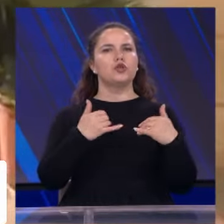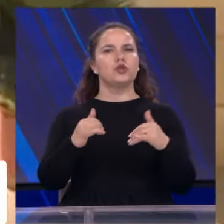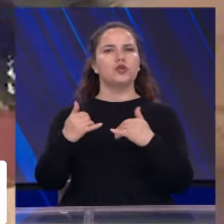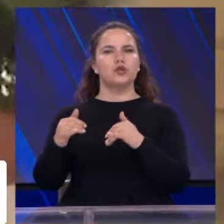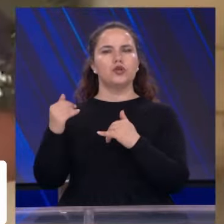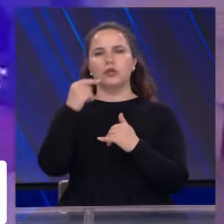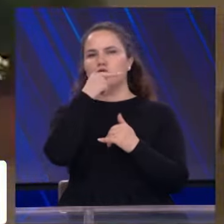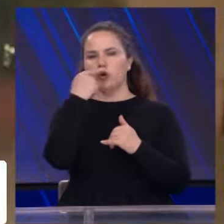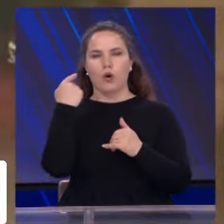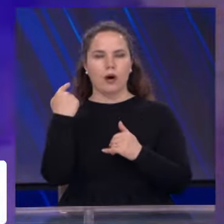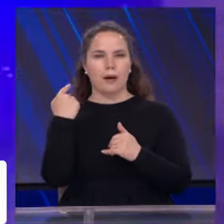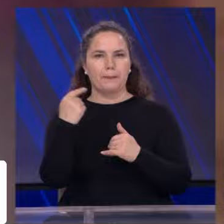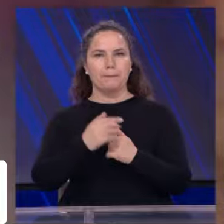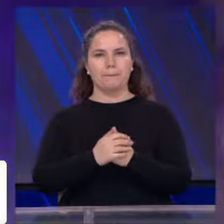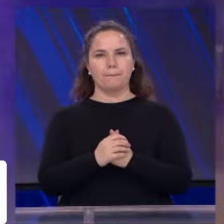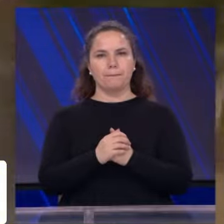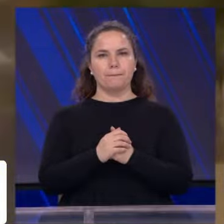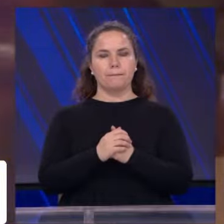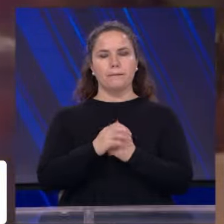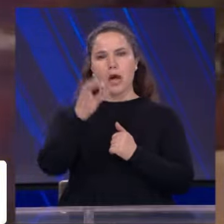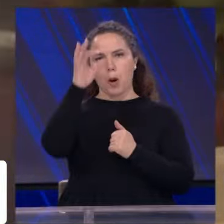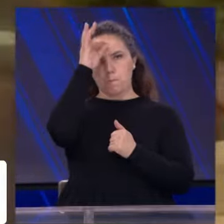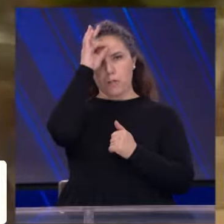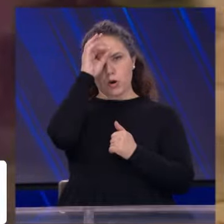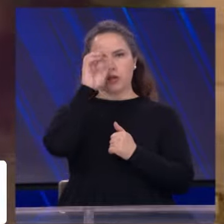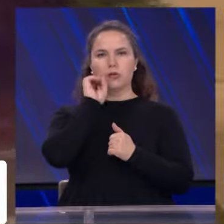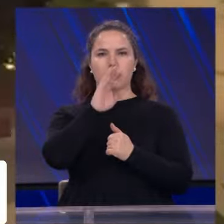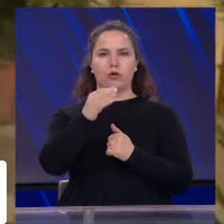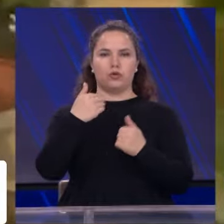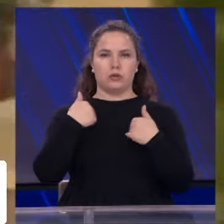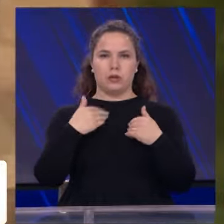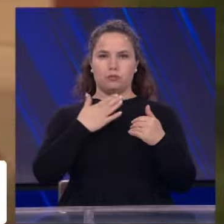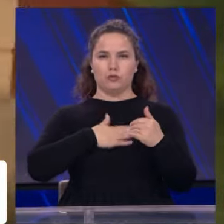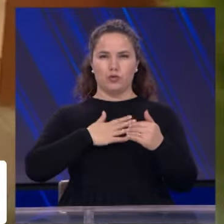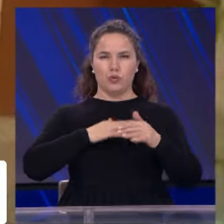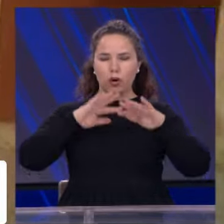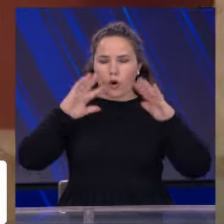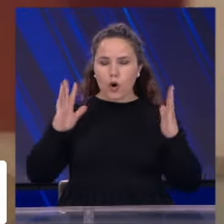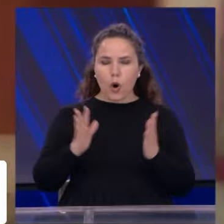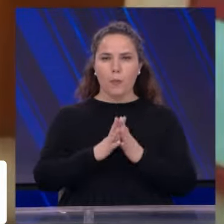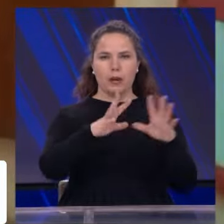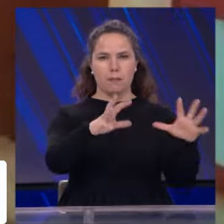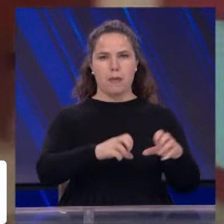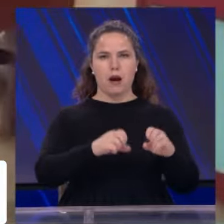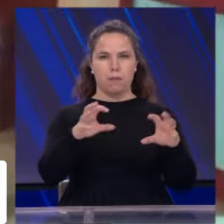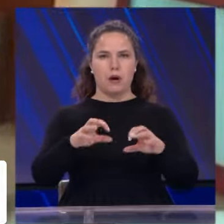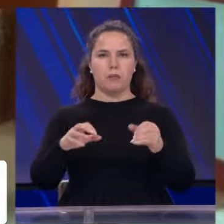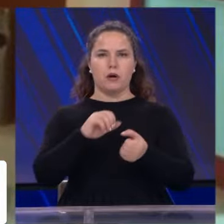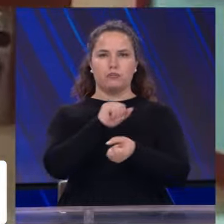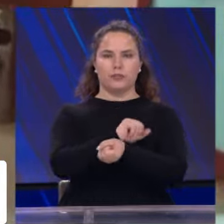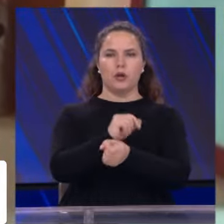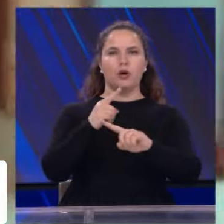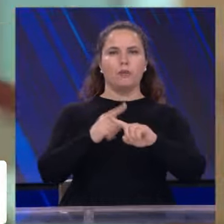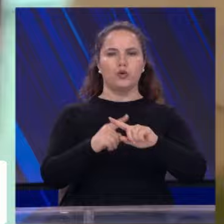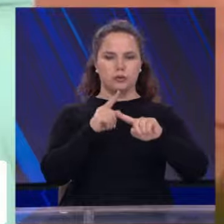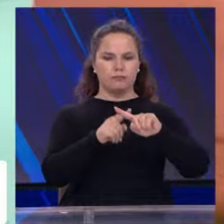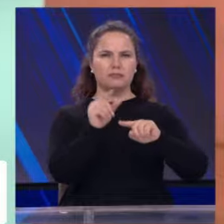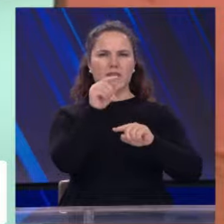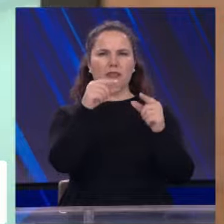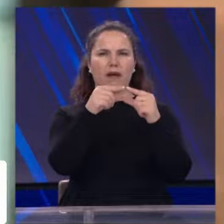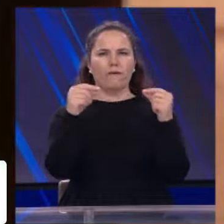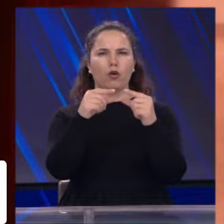Boskos. Arestimet u bën në kuadër të operacionit Tempulli. Policia sekuestroi disa doza të bëra gati për shitje, një grirës e kanabisi, si